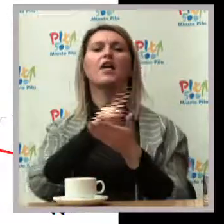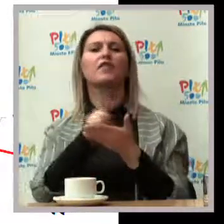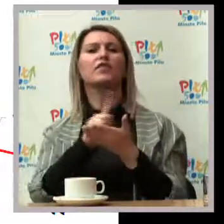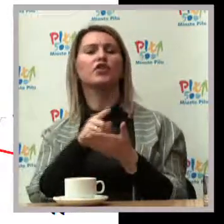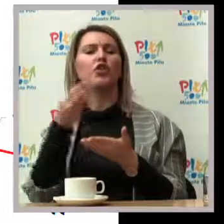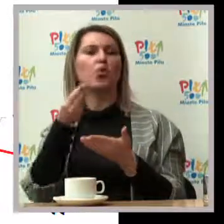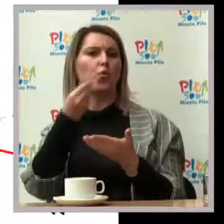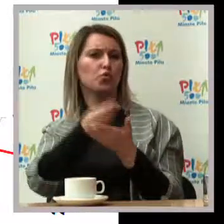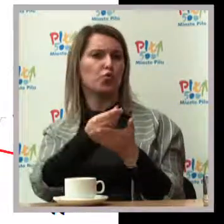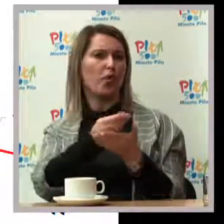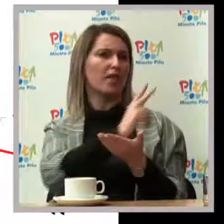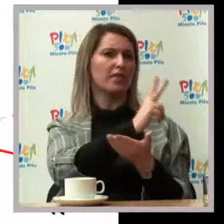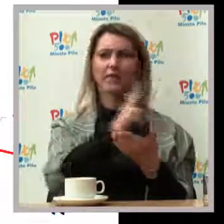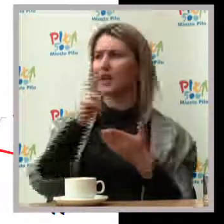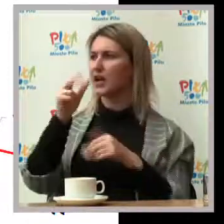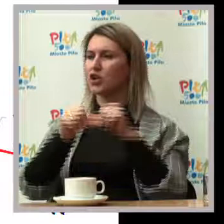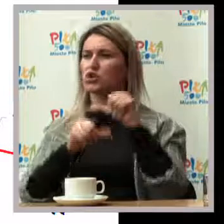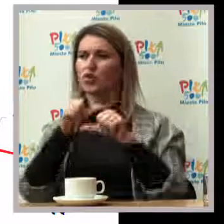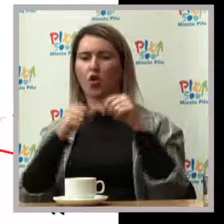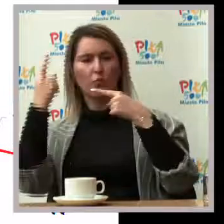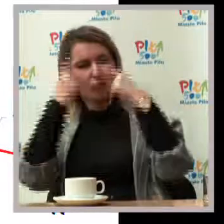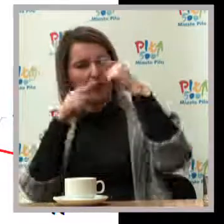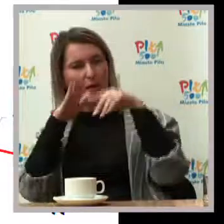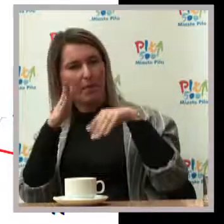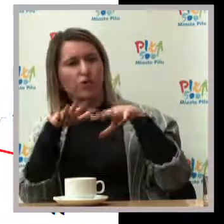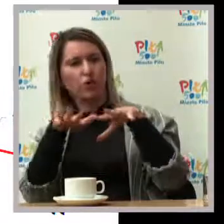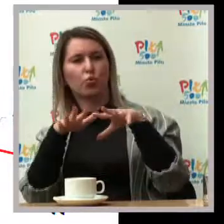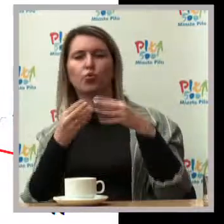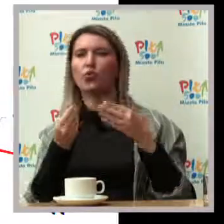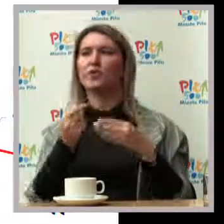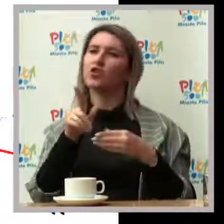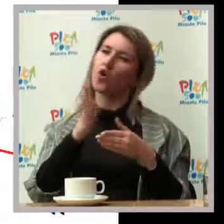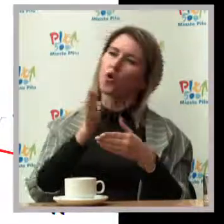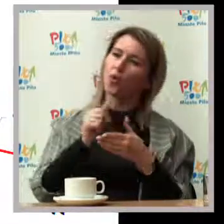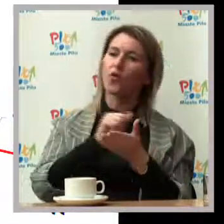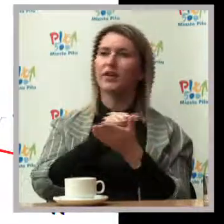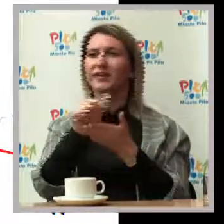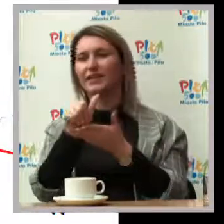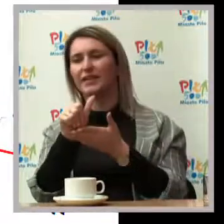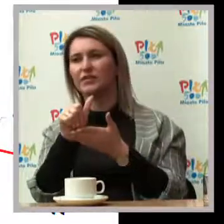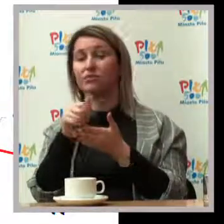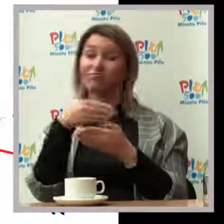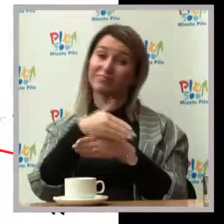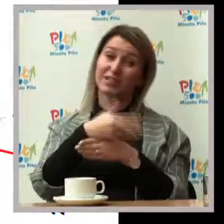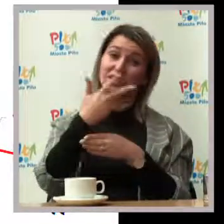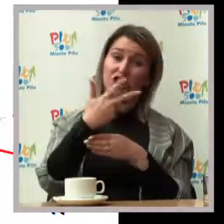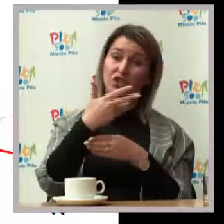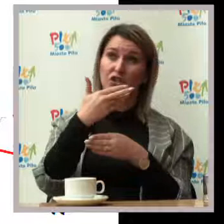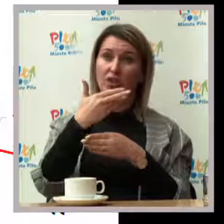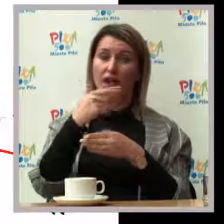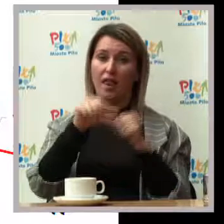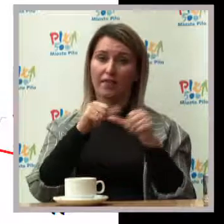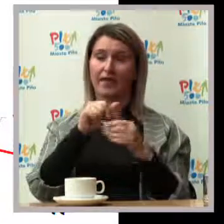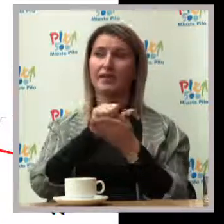w każdym roku, który szacujemy na bardzo duże kwoty i kształtują się one na poziomie około 11 w najbliższych trzech latach,